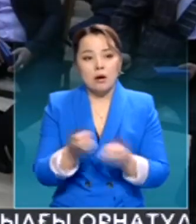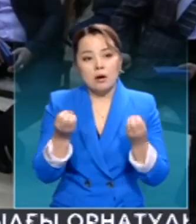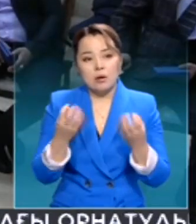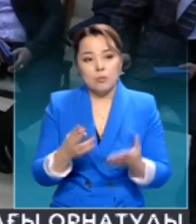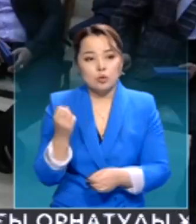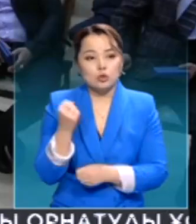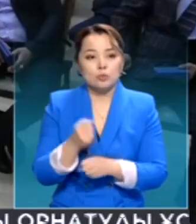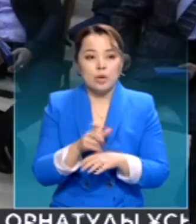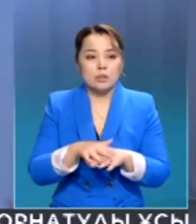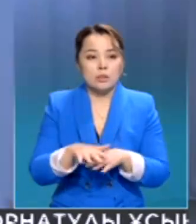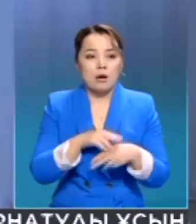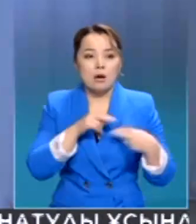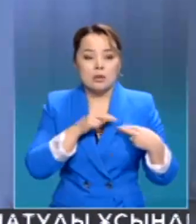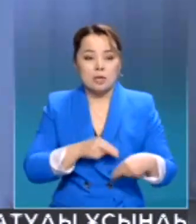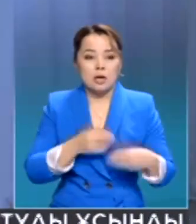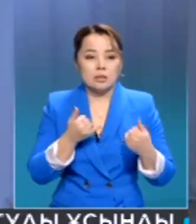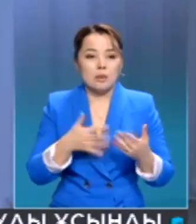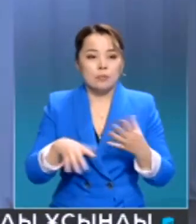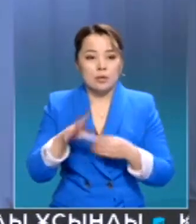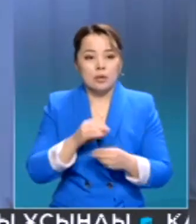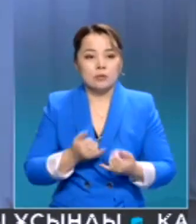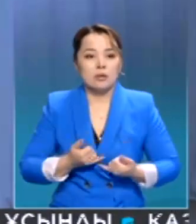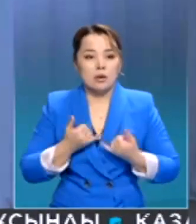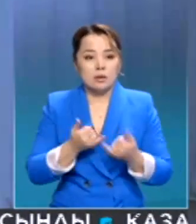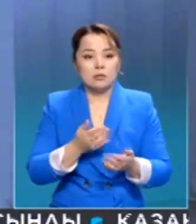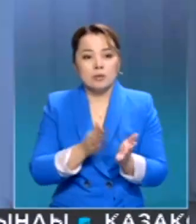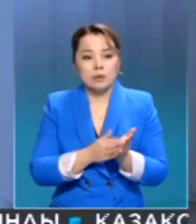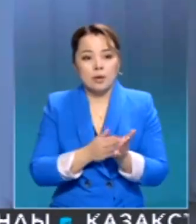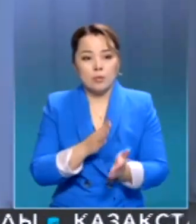қарапайым жұмысшылардың еңбегі бүгін елеусіз қалмады.